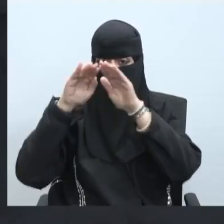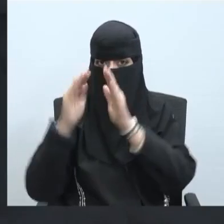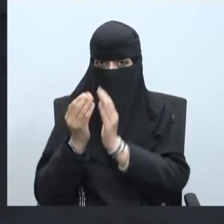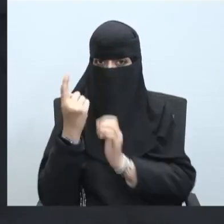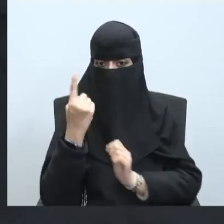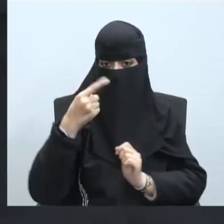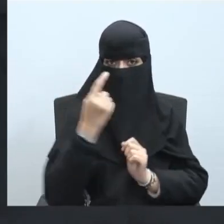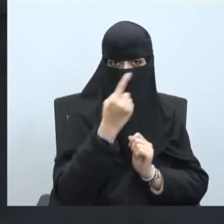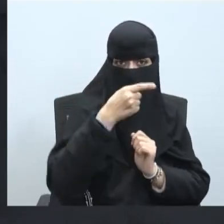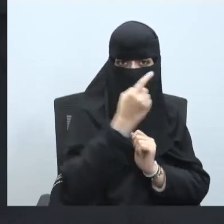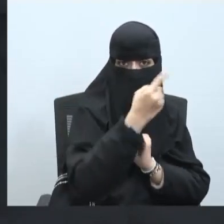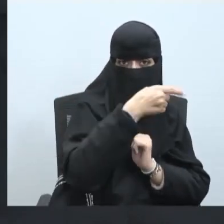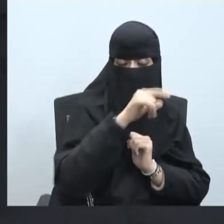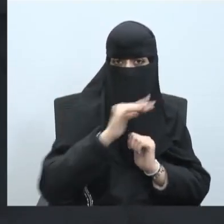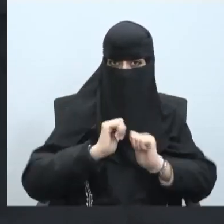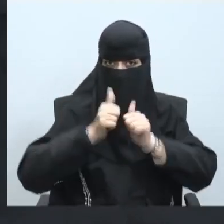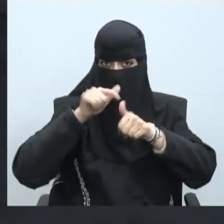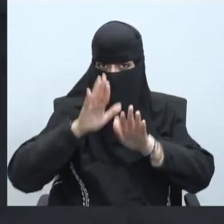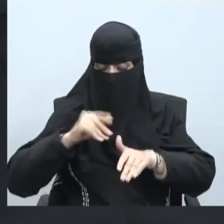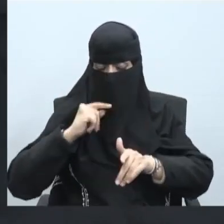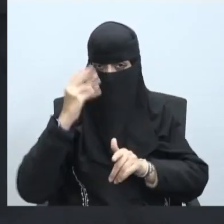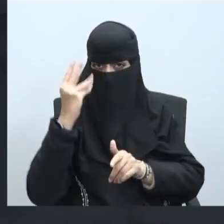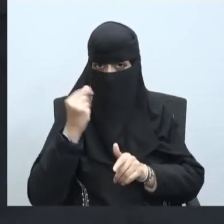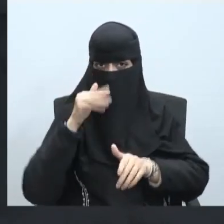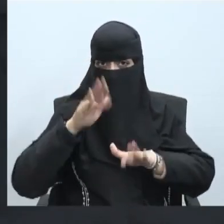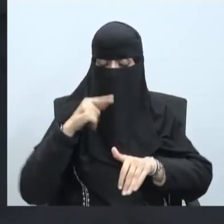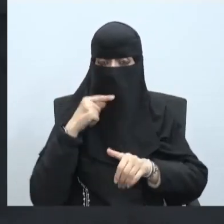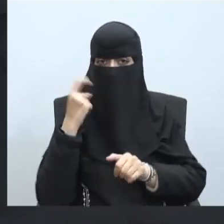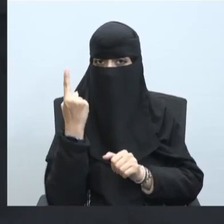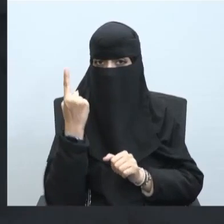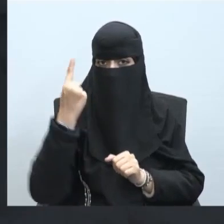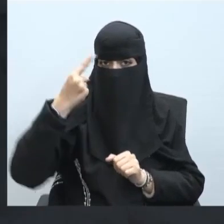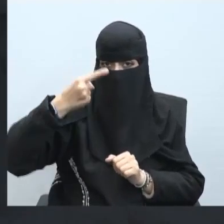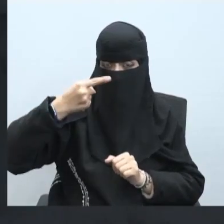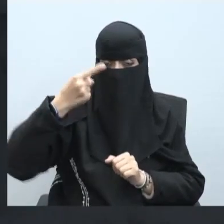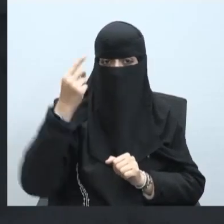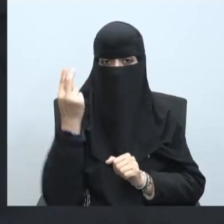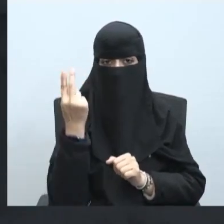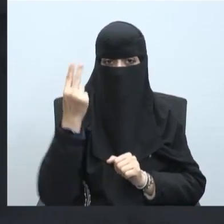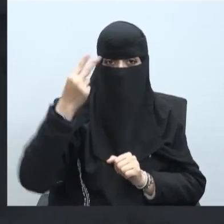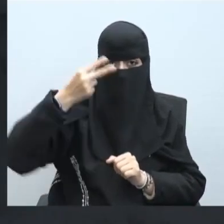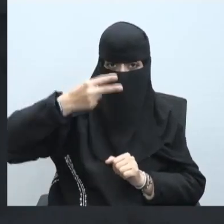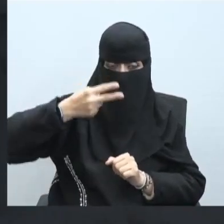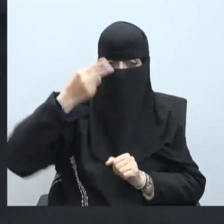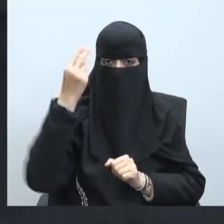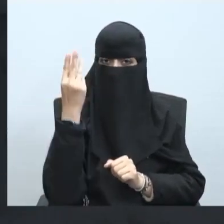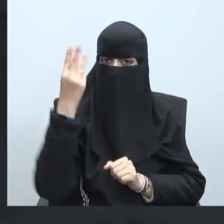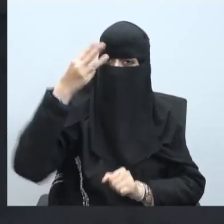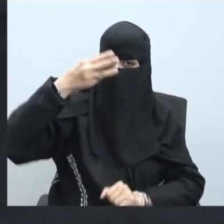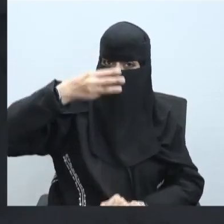استطيع ابنائي بناتي ان اعد بالعشرات فنقول عشره عشرون